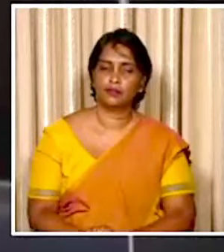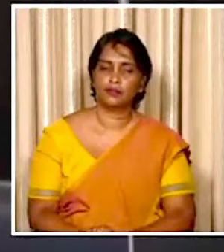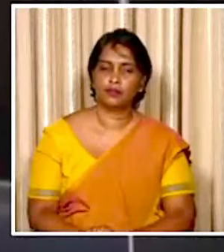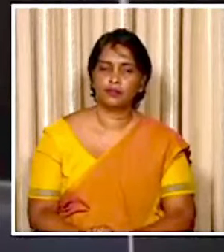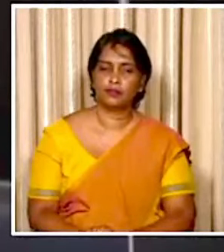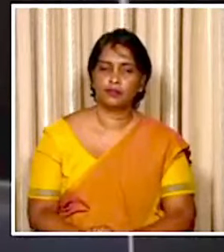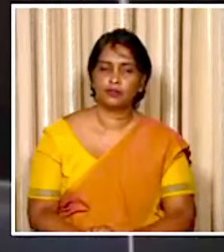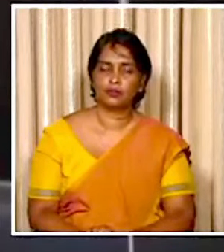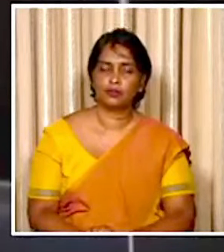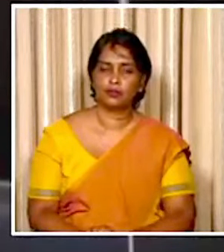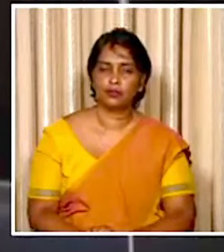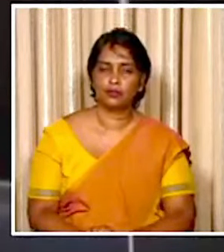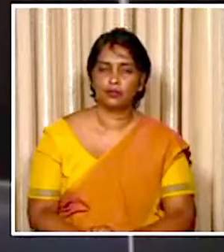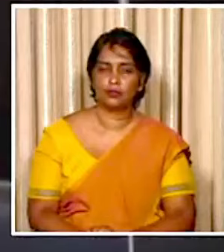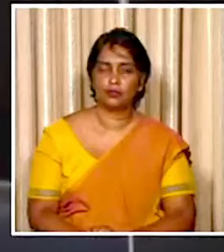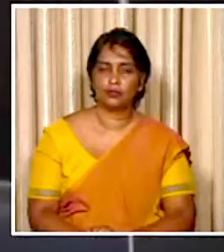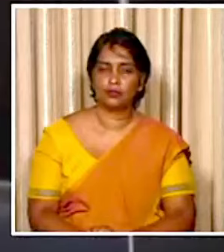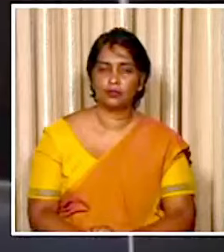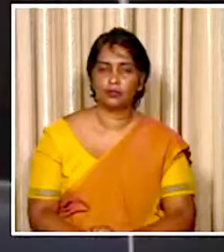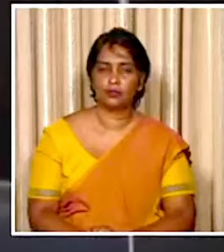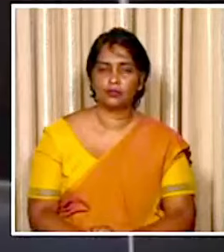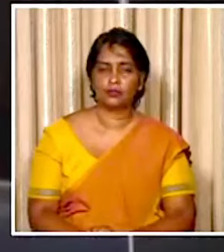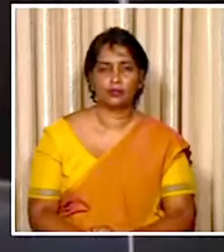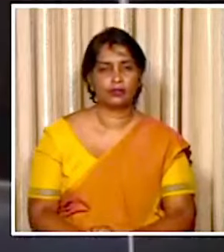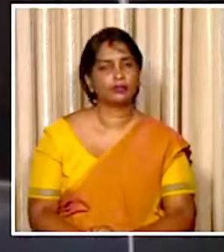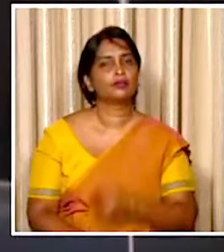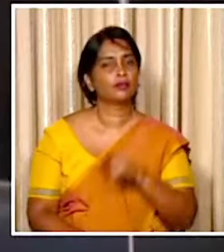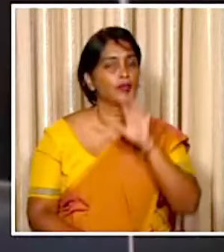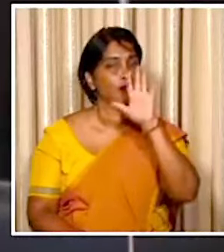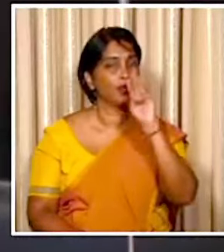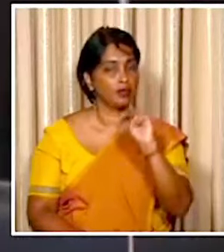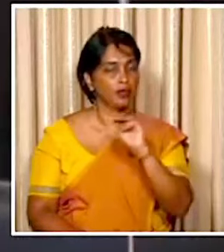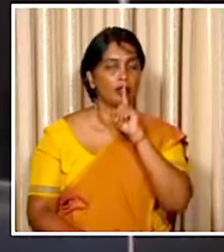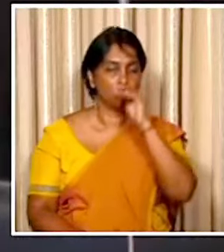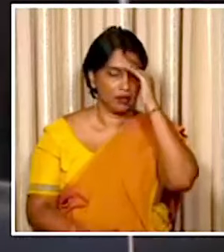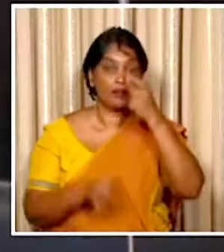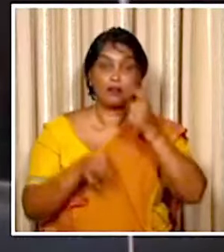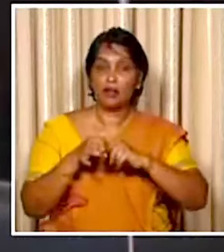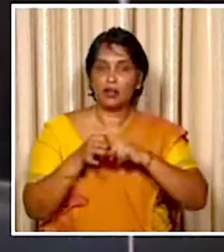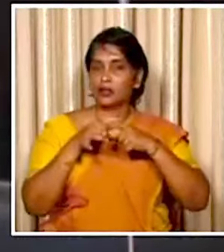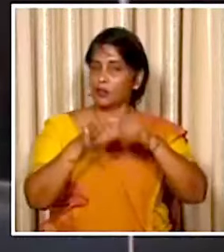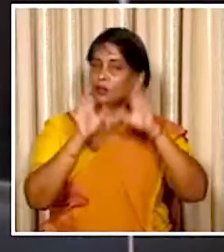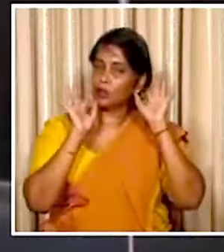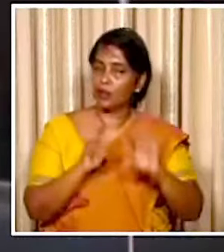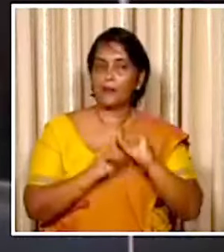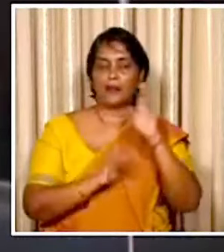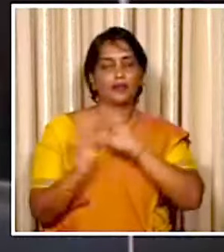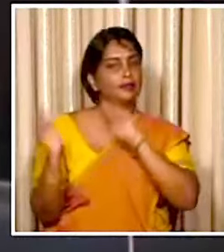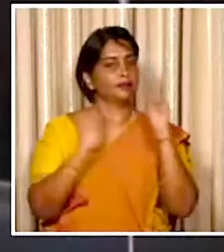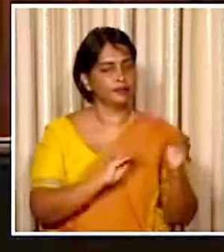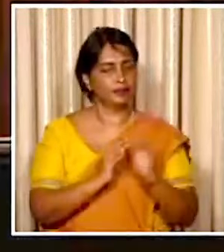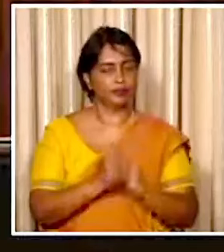මේ මේ න්‍යාපත්‍රය කියන ඊට පස්සේ අපිට එකඟ වෙන්න පුළුවන්. 5:30 කතා නැහැ තුමා ප්‍රශ්නය නොවිමසා පාර්ලිමේන්තුව කල් තැබිය